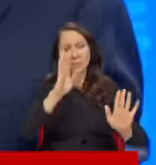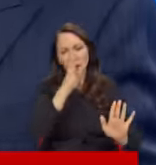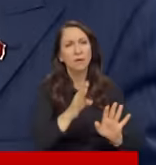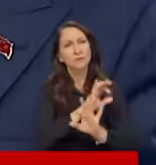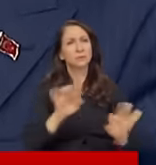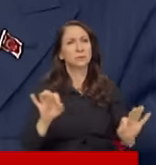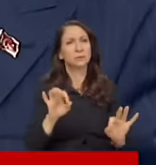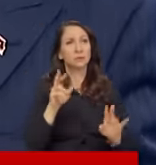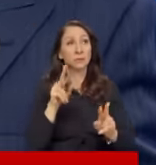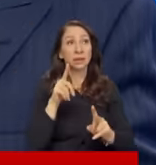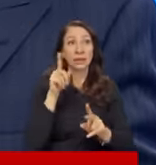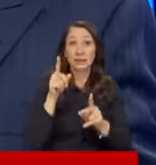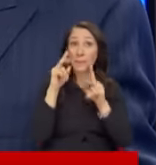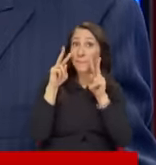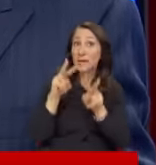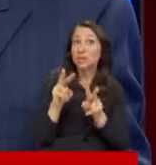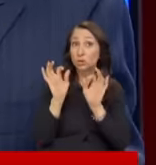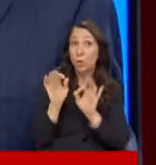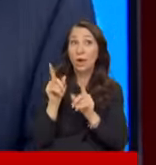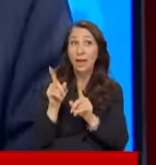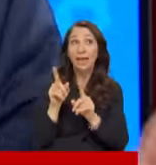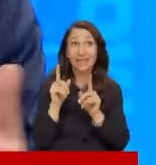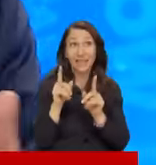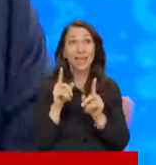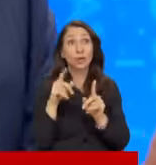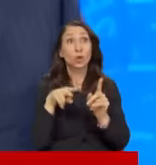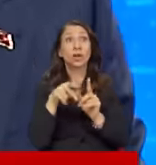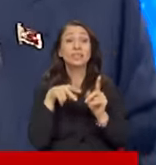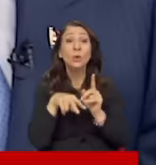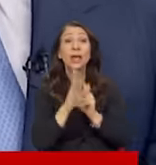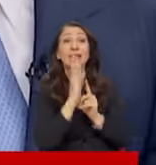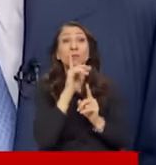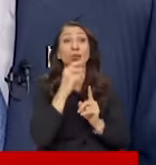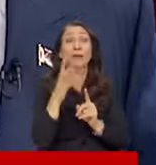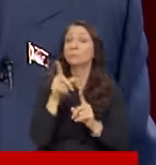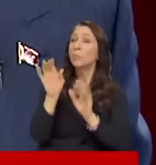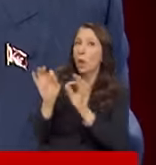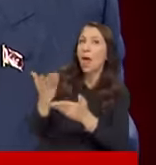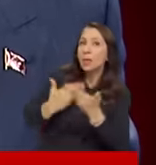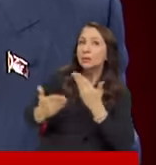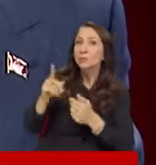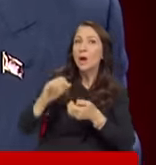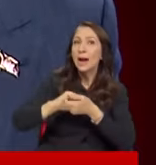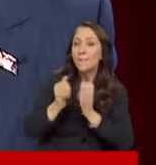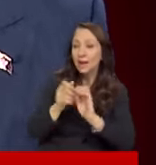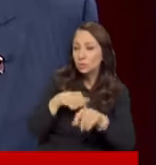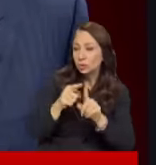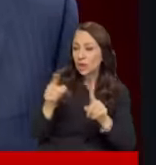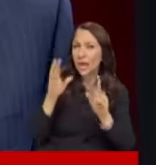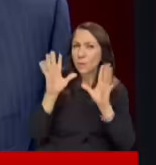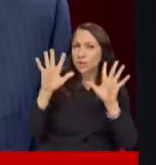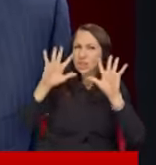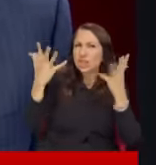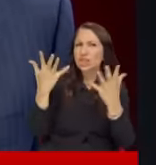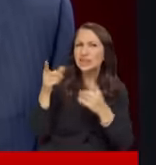il sizin yaklaşımınız böyle y çıkarken söz verdim zaten y Eee bu kampanya sürecinde en çok